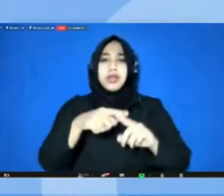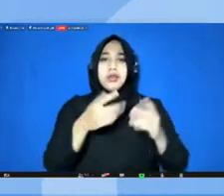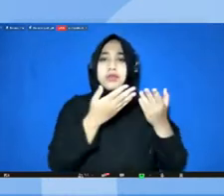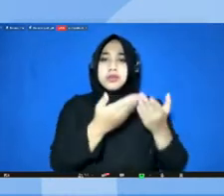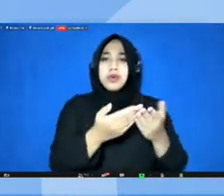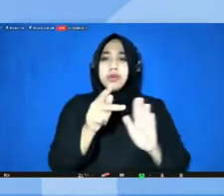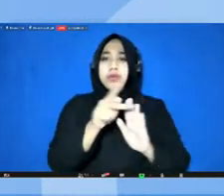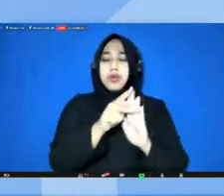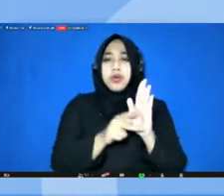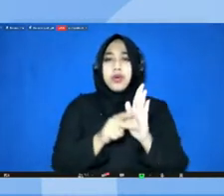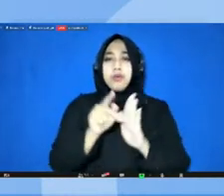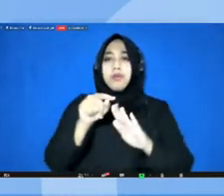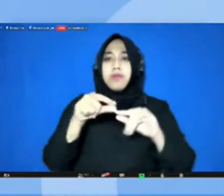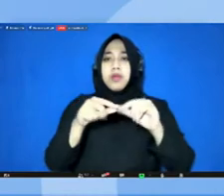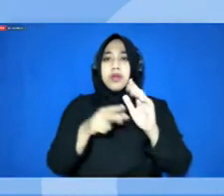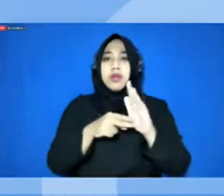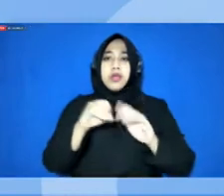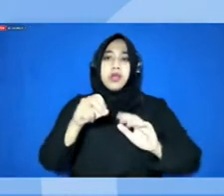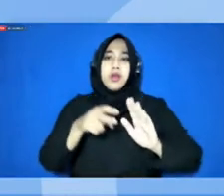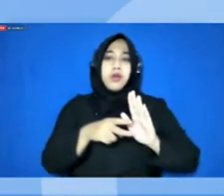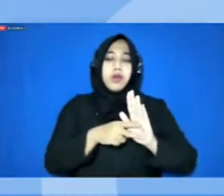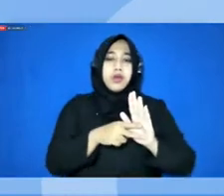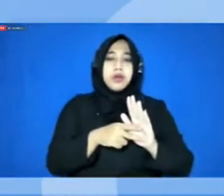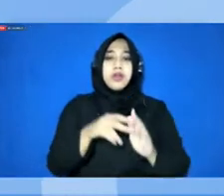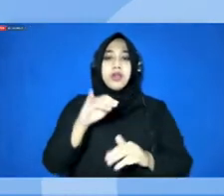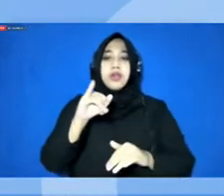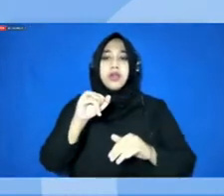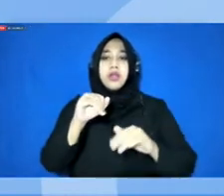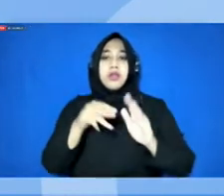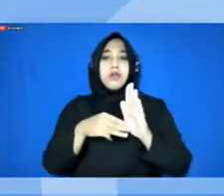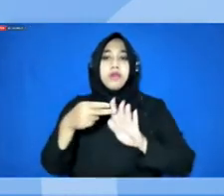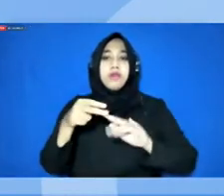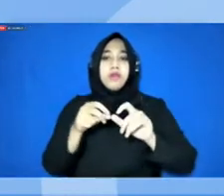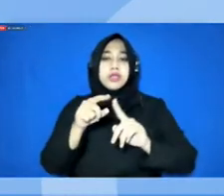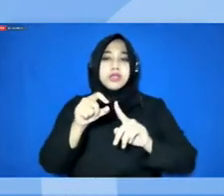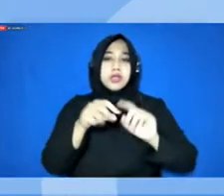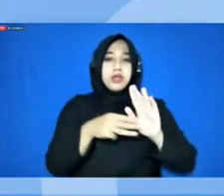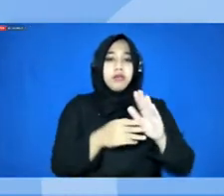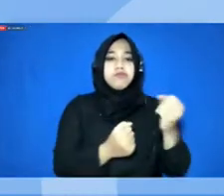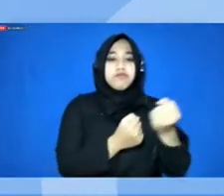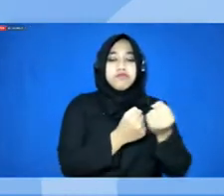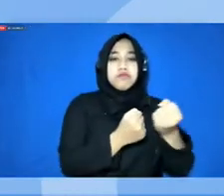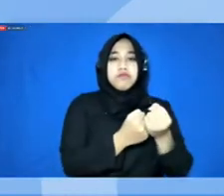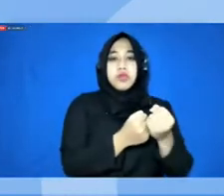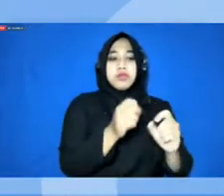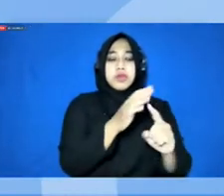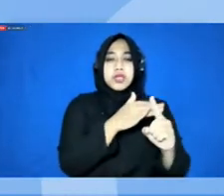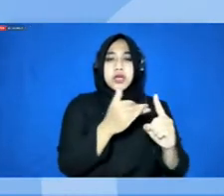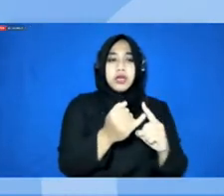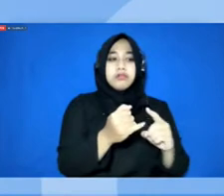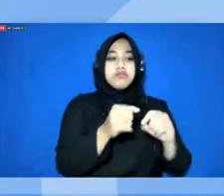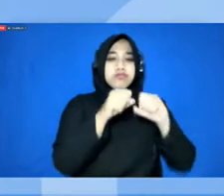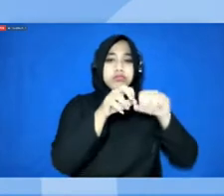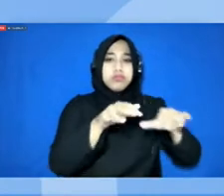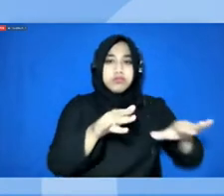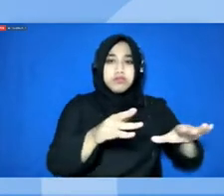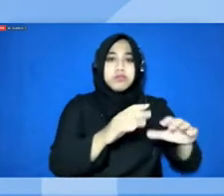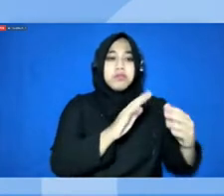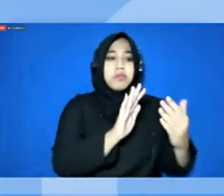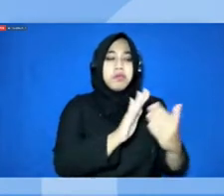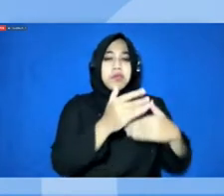Lin-On by InvestDM sebagai upaya membangun sinergi berbagai pihak untuk meningkatkan jangkauan pengendalian